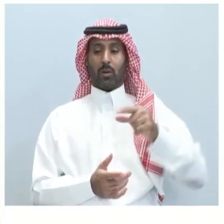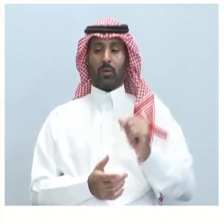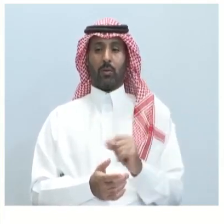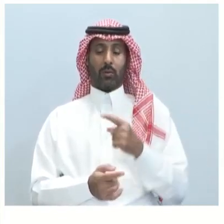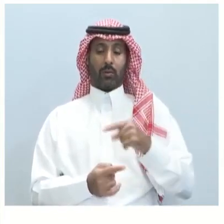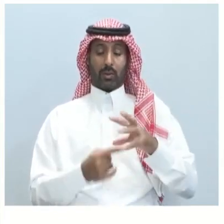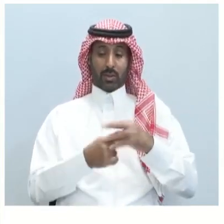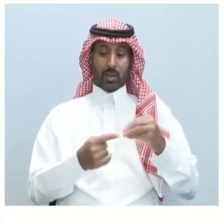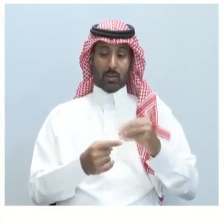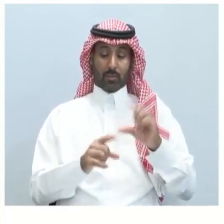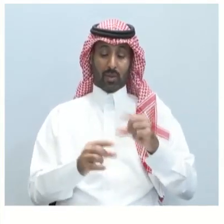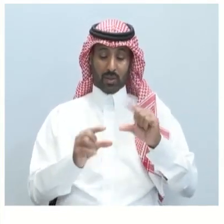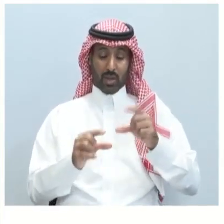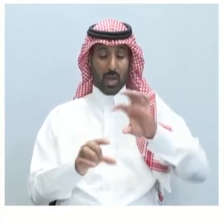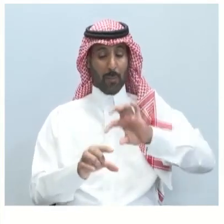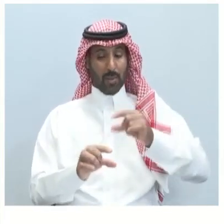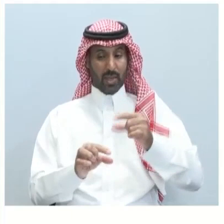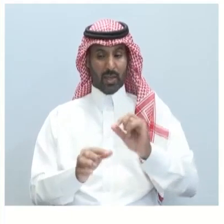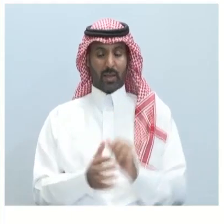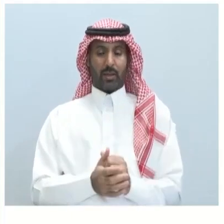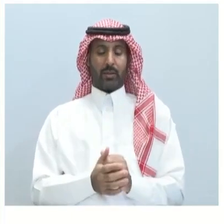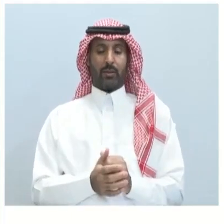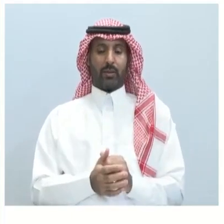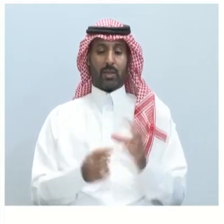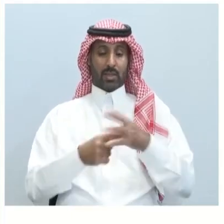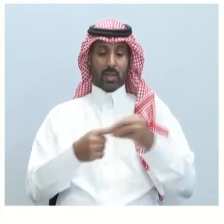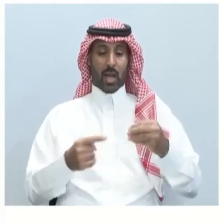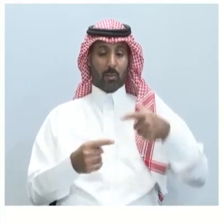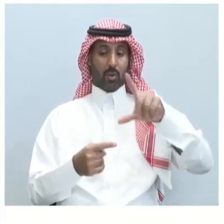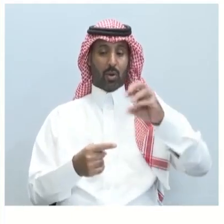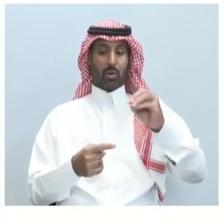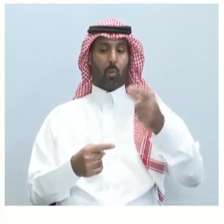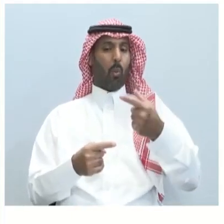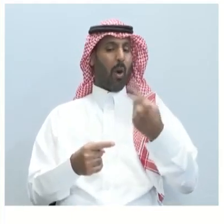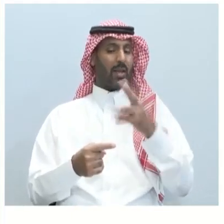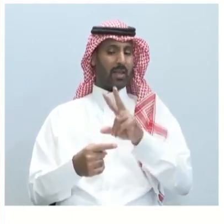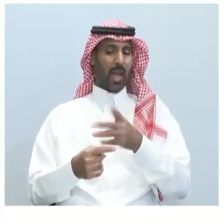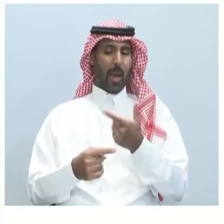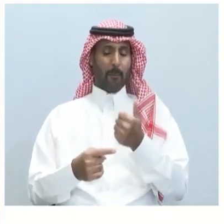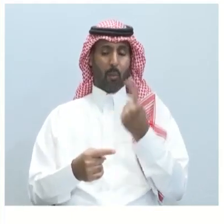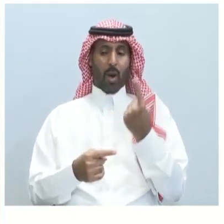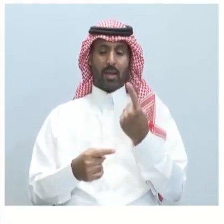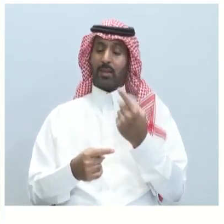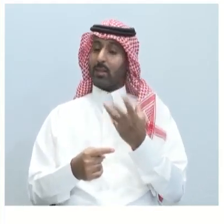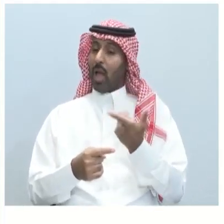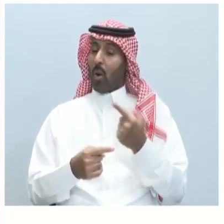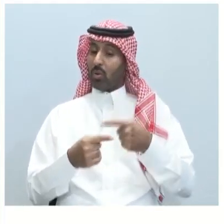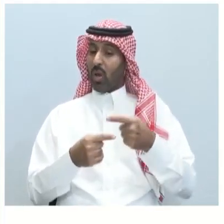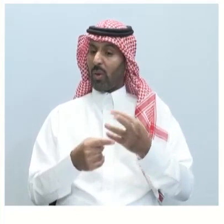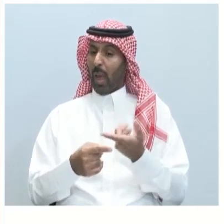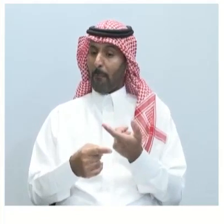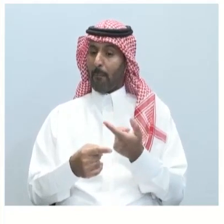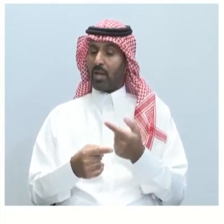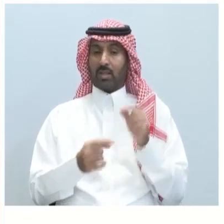من وين من التركيز من التركيز فسالب لوغاريتم واحد كم يساوي يساوي صفر يساوي صفر